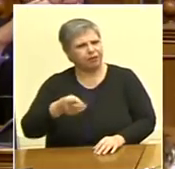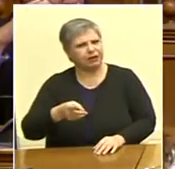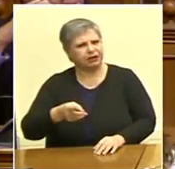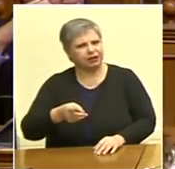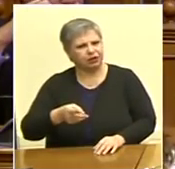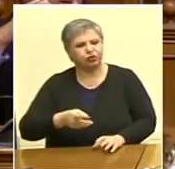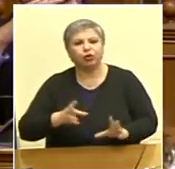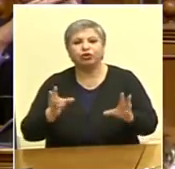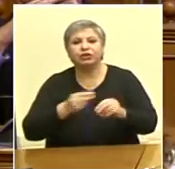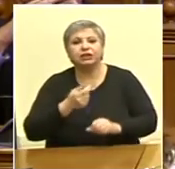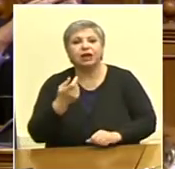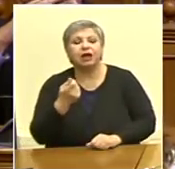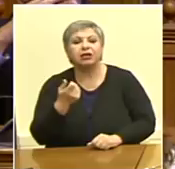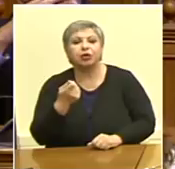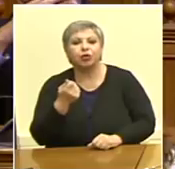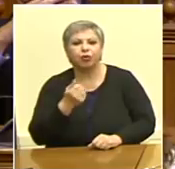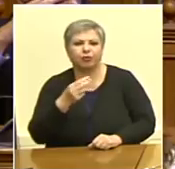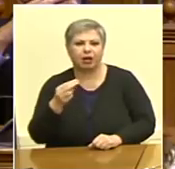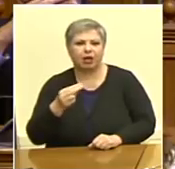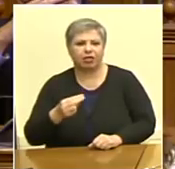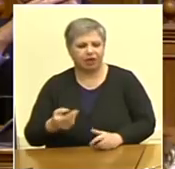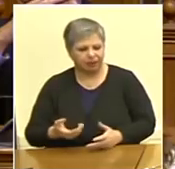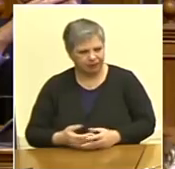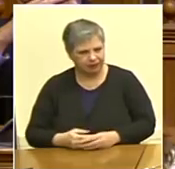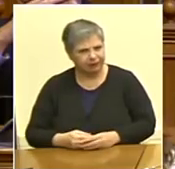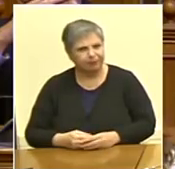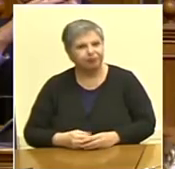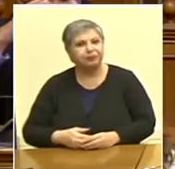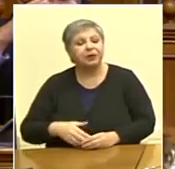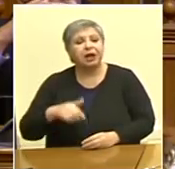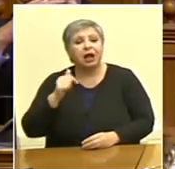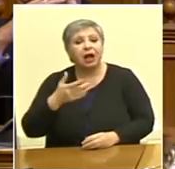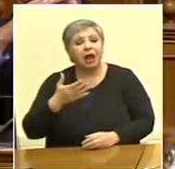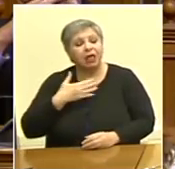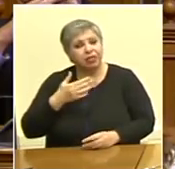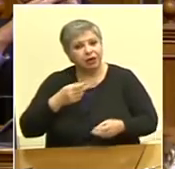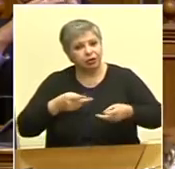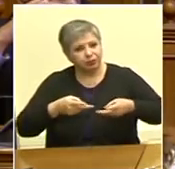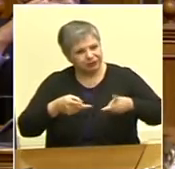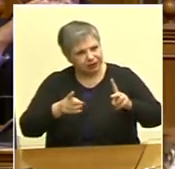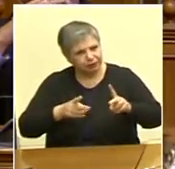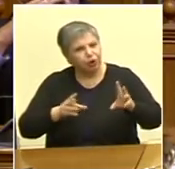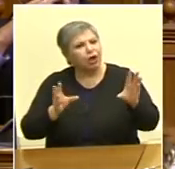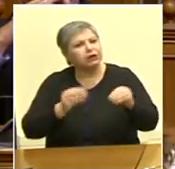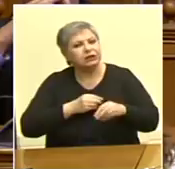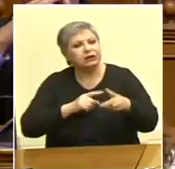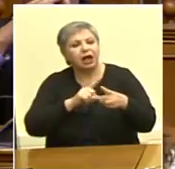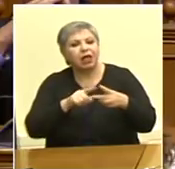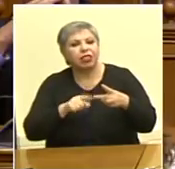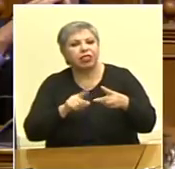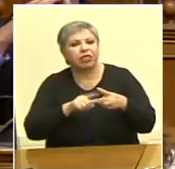την οικονομία. Εν τούτης, επιτρέψτε μου δύο σχόλια για την οικονομία αρχικά.